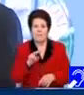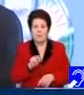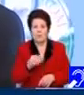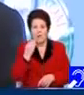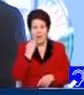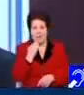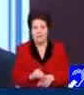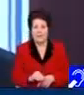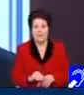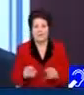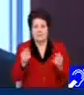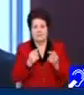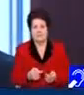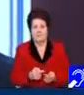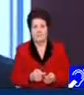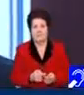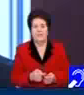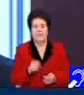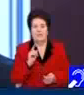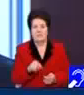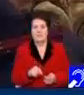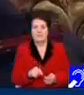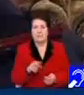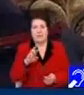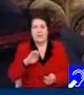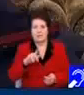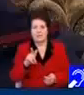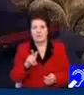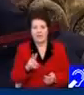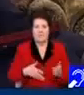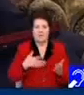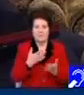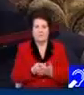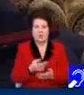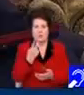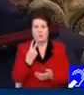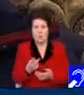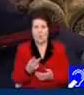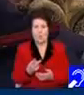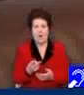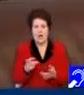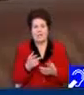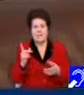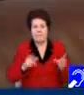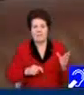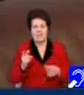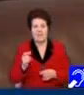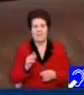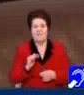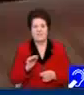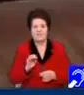bine întocmit. Primăria municipiului Iași va finanța generos 2 din manifestările cele mai